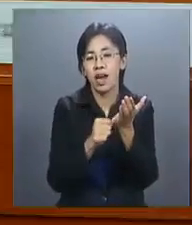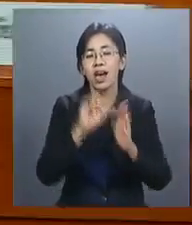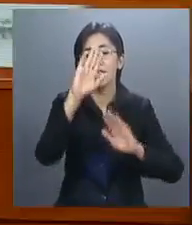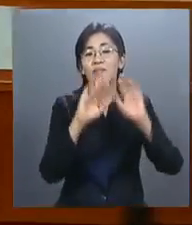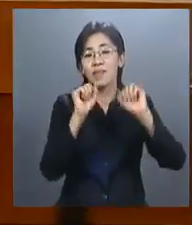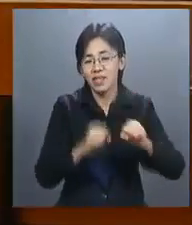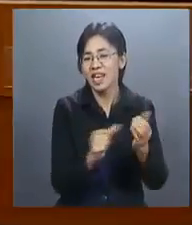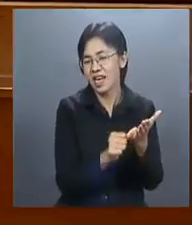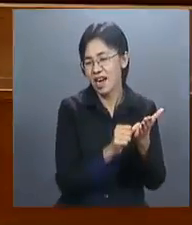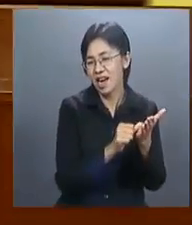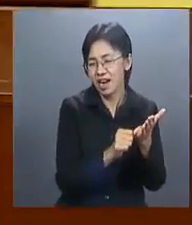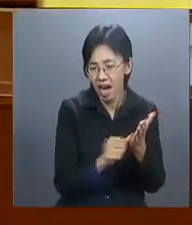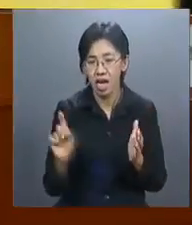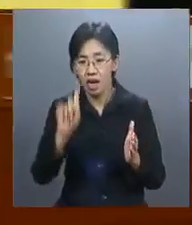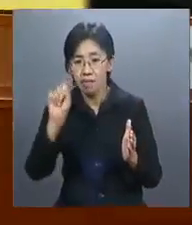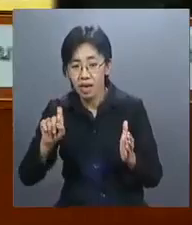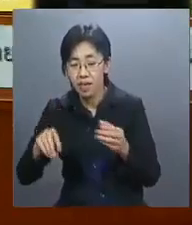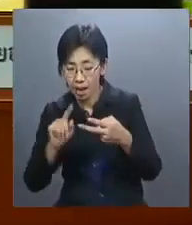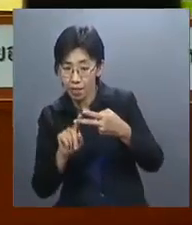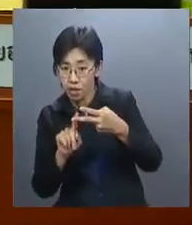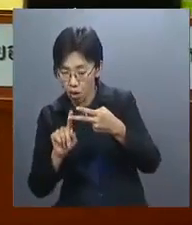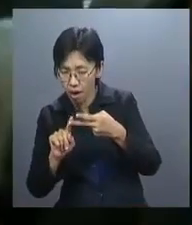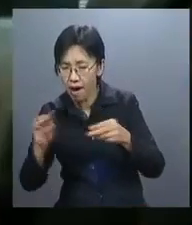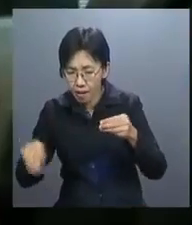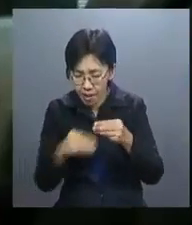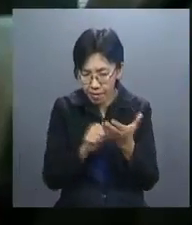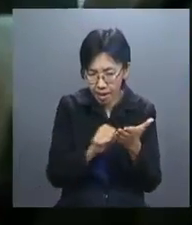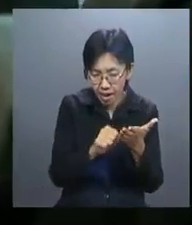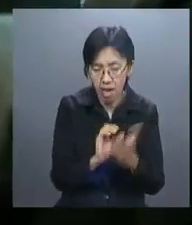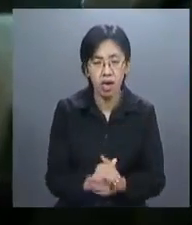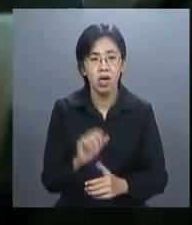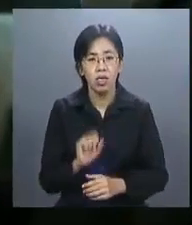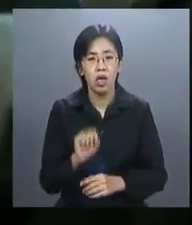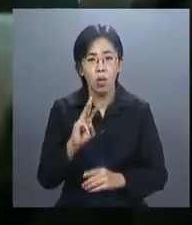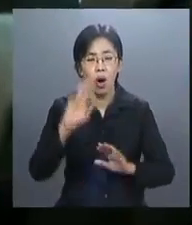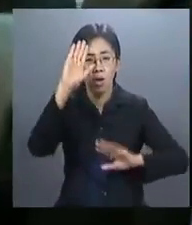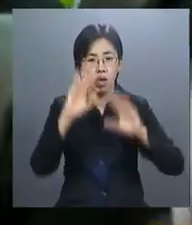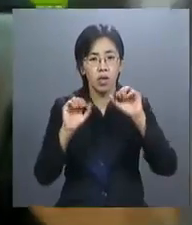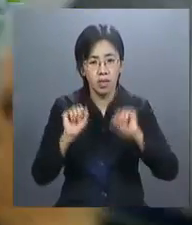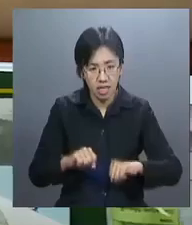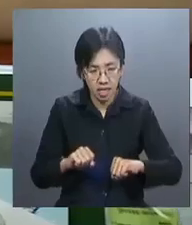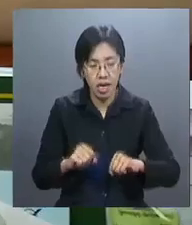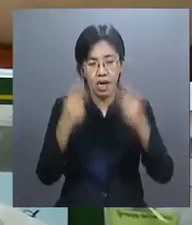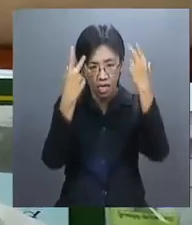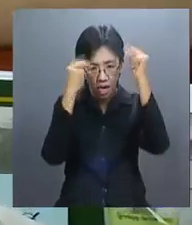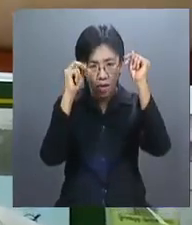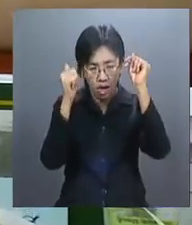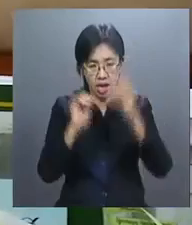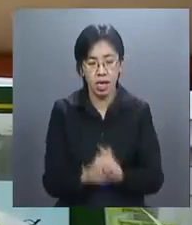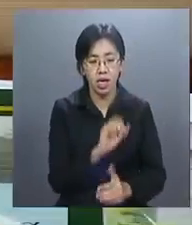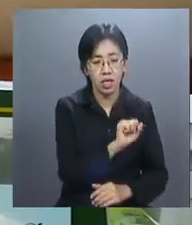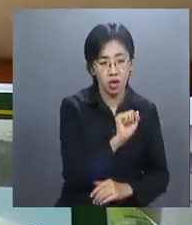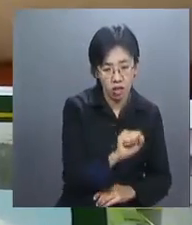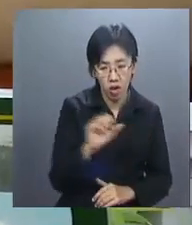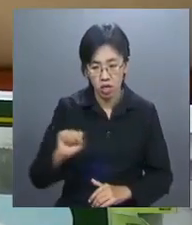ติให้สอดคล้องกับคำถามพ่วงเรื่องการให้สมาชิกวุฒิสภาร่วมลงมติเลือกนายกรัฐมนตรีกับสภาผู้แทนราษ